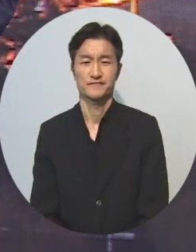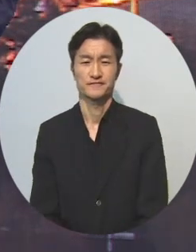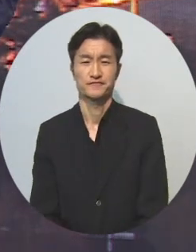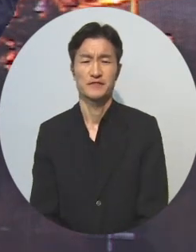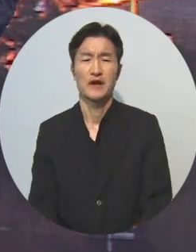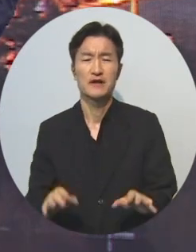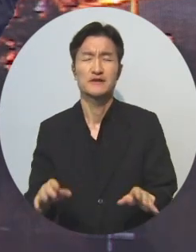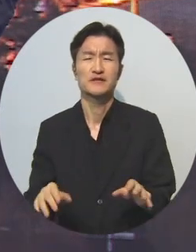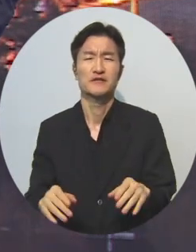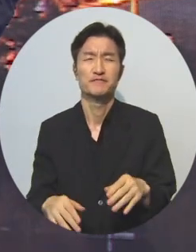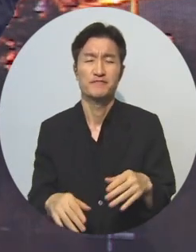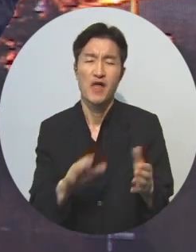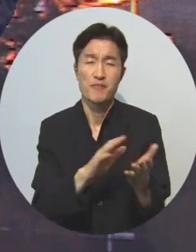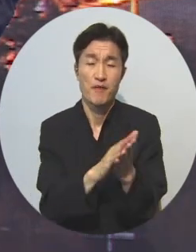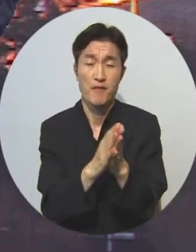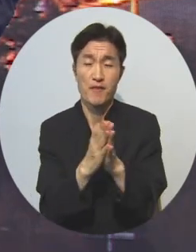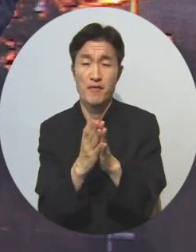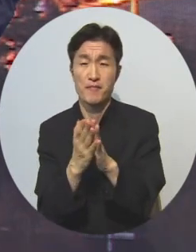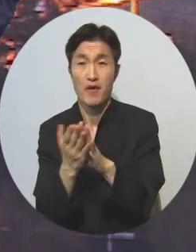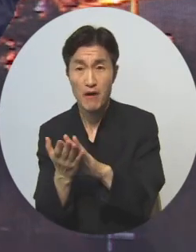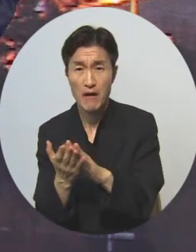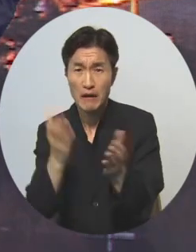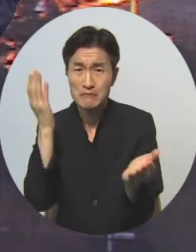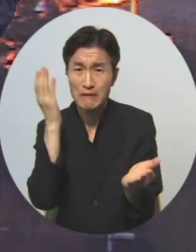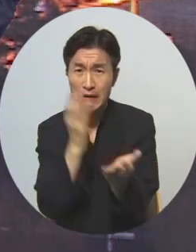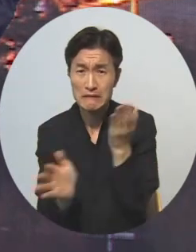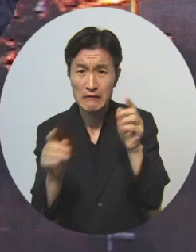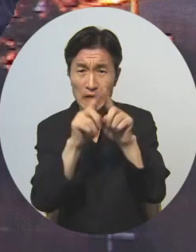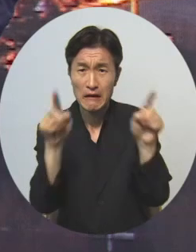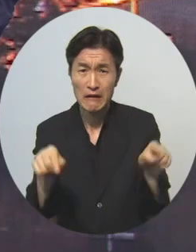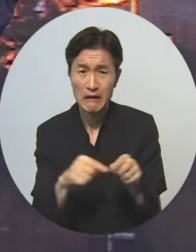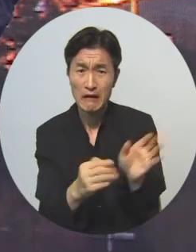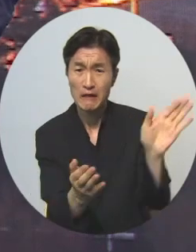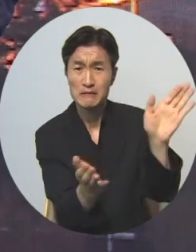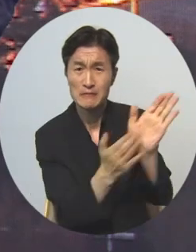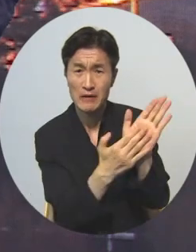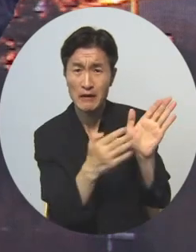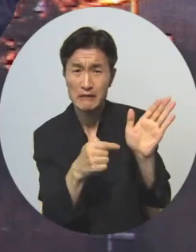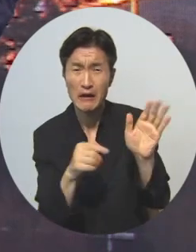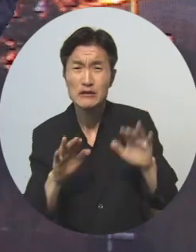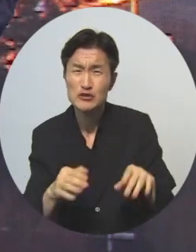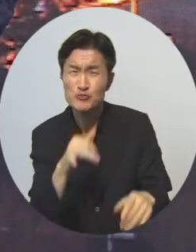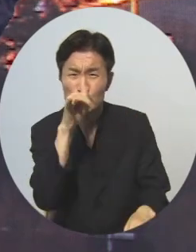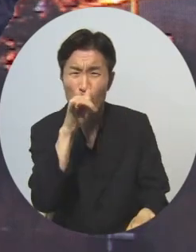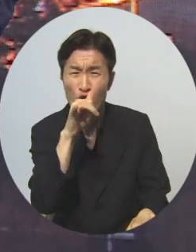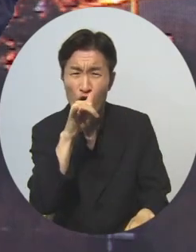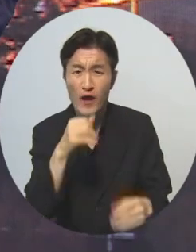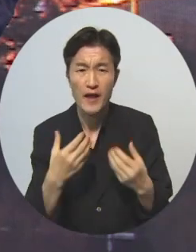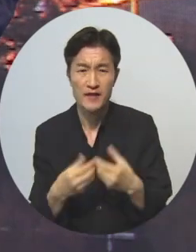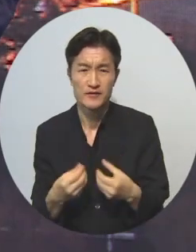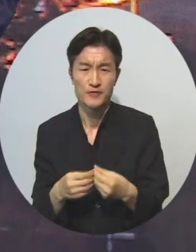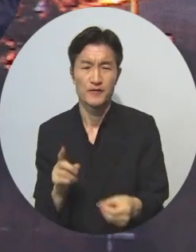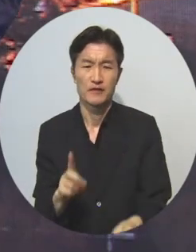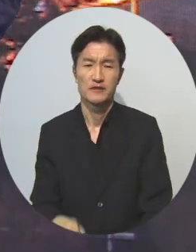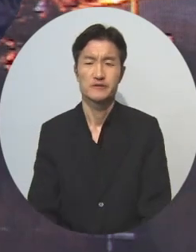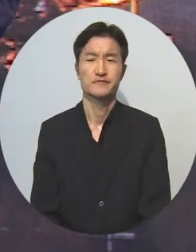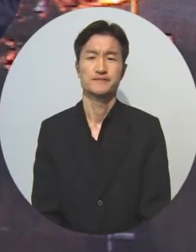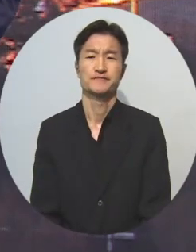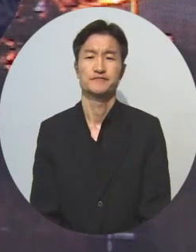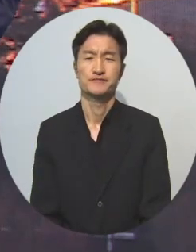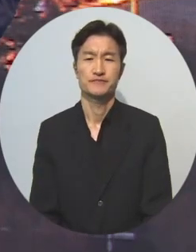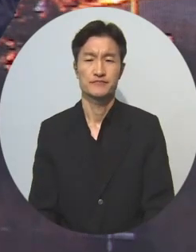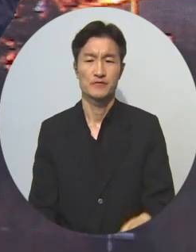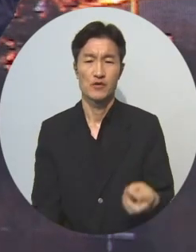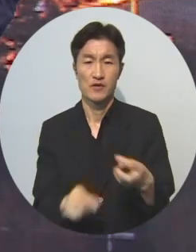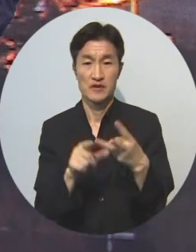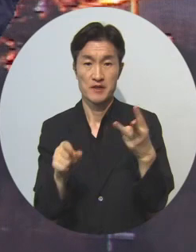변화된 시대와 전혀 맞지 않는 진한 표와 같은 제도들이 아직 남아 있으니 예를 들면 이런 겁니다 올해